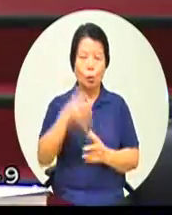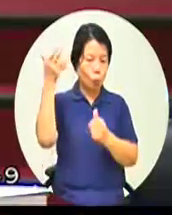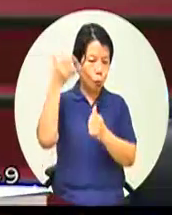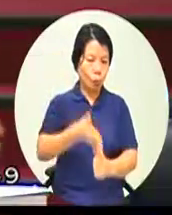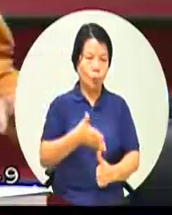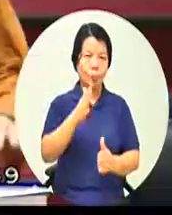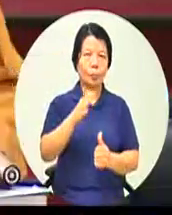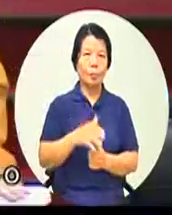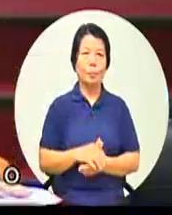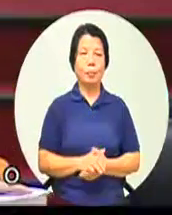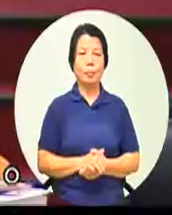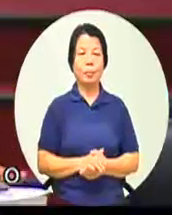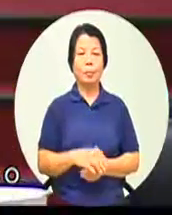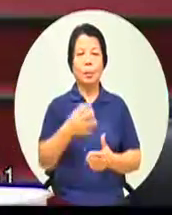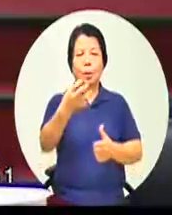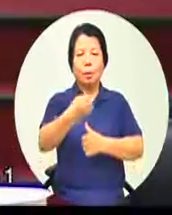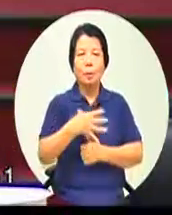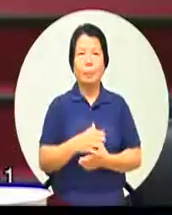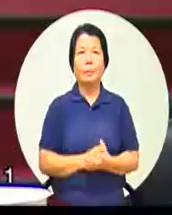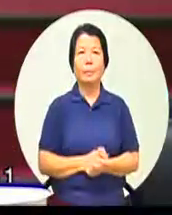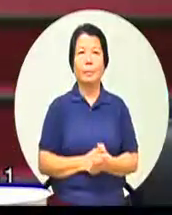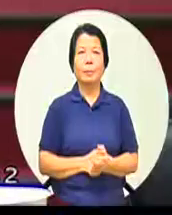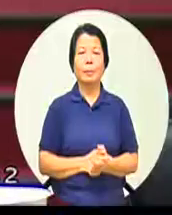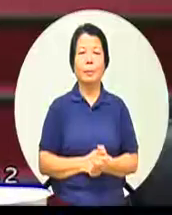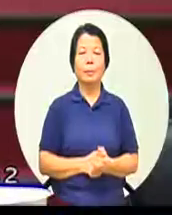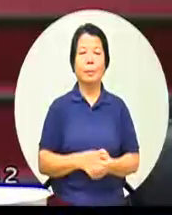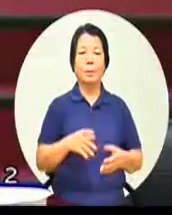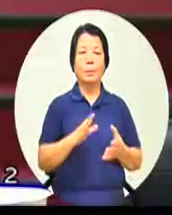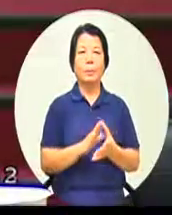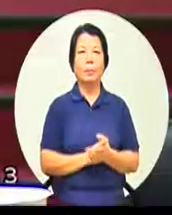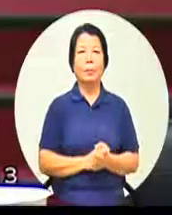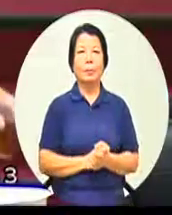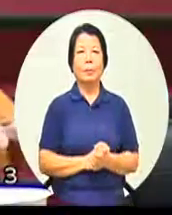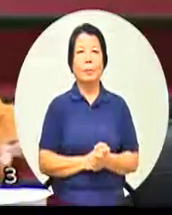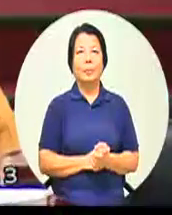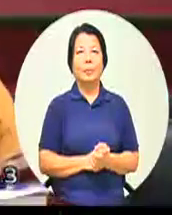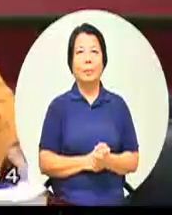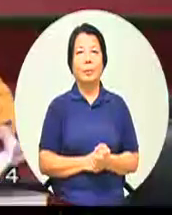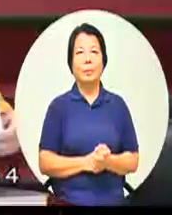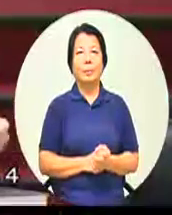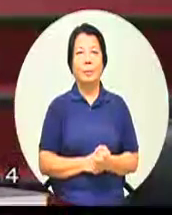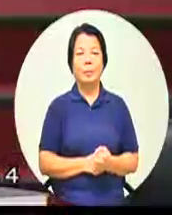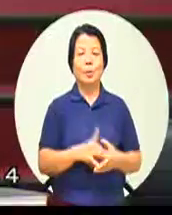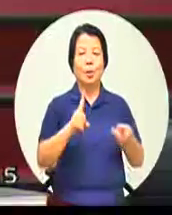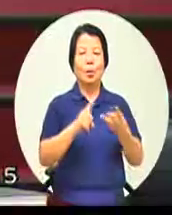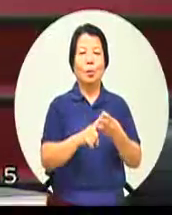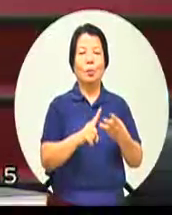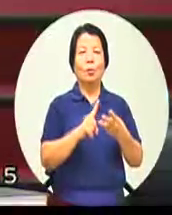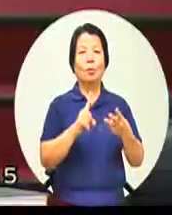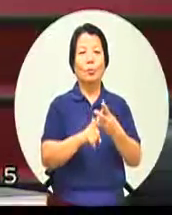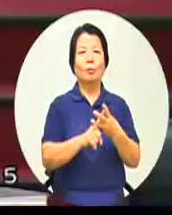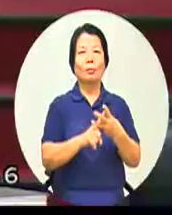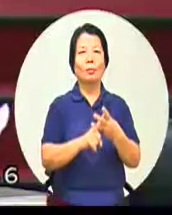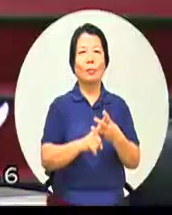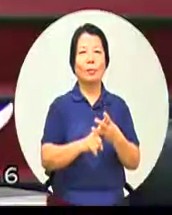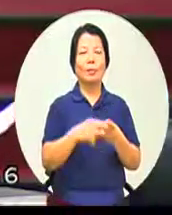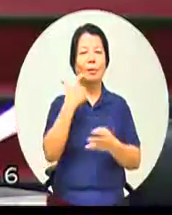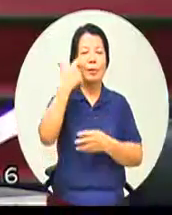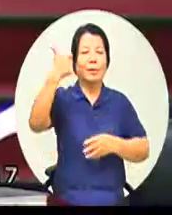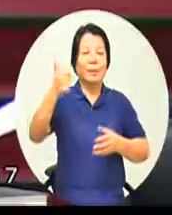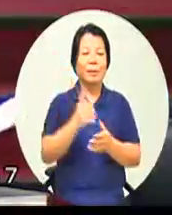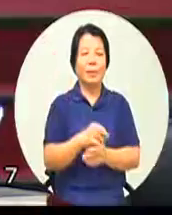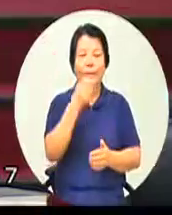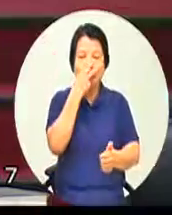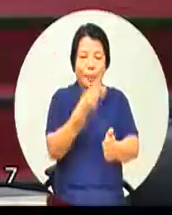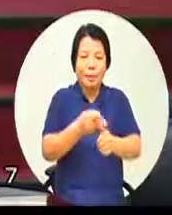有头啊！ 无啦，你来搞阮暗示一下啦。 合作王亚光害死余清芳啦，大巴黎事件嘛，当时